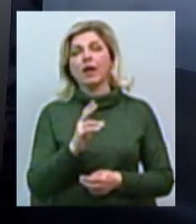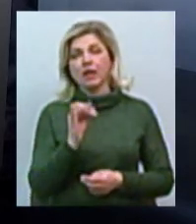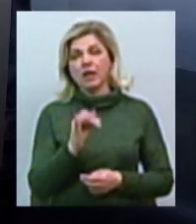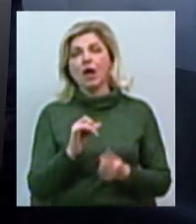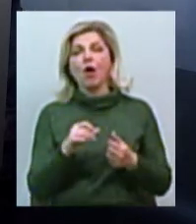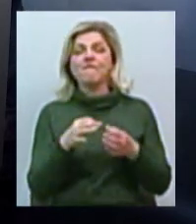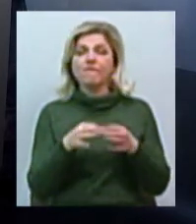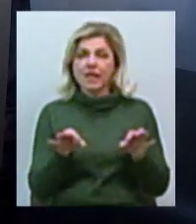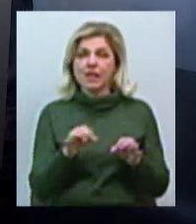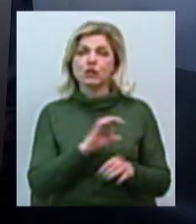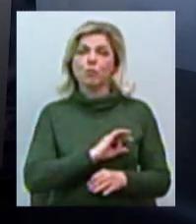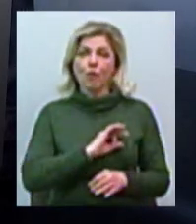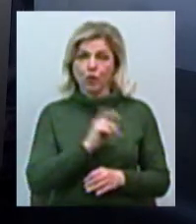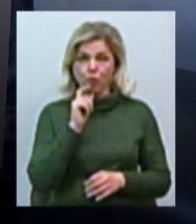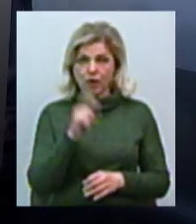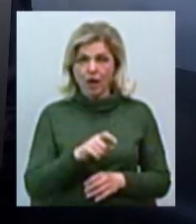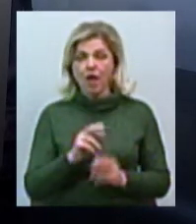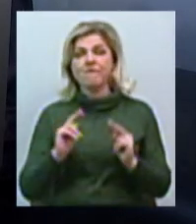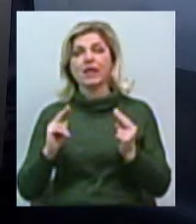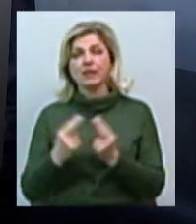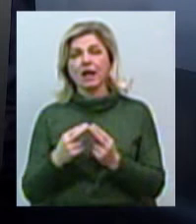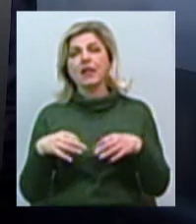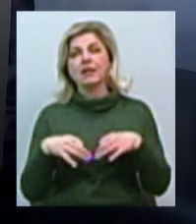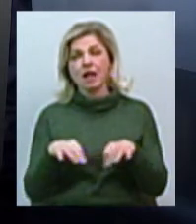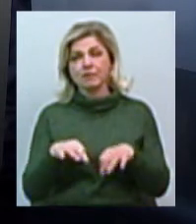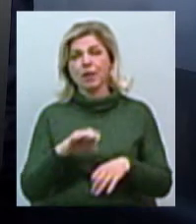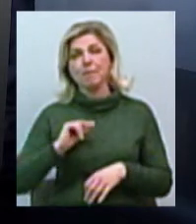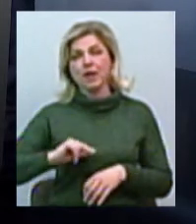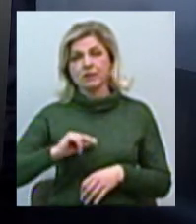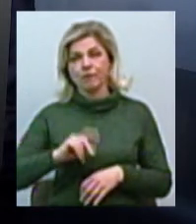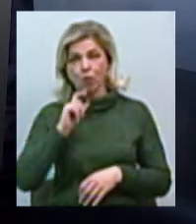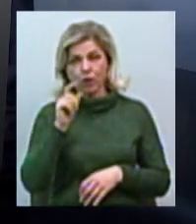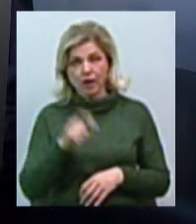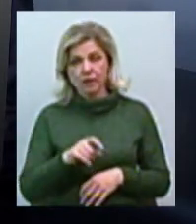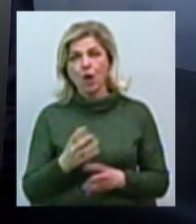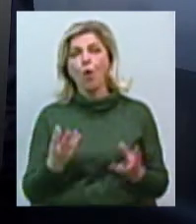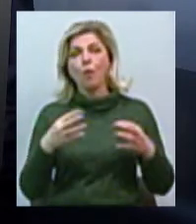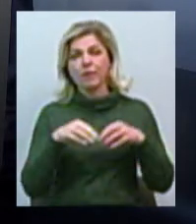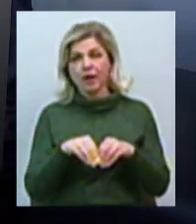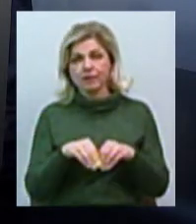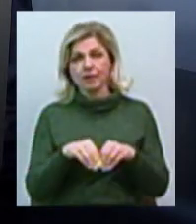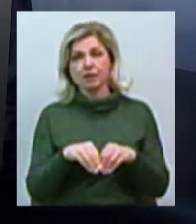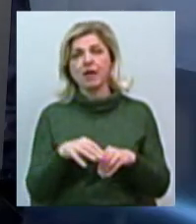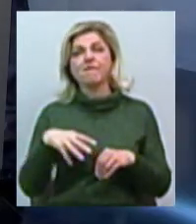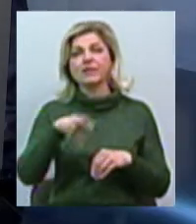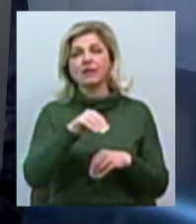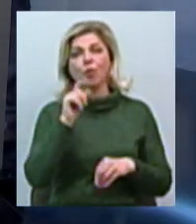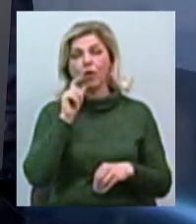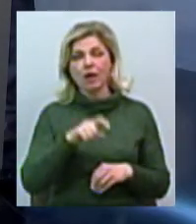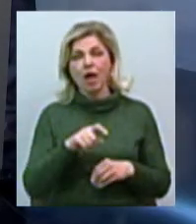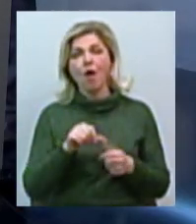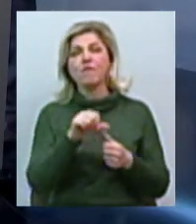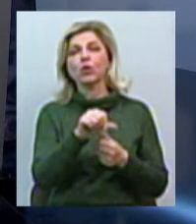профспілок України, Федерація профспілок транспортних працівників України, об'єднання всеукраїнських